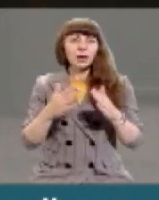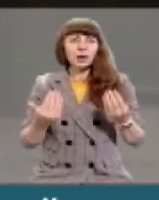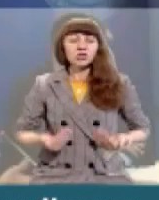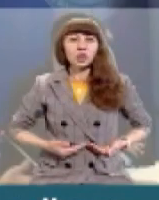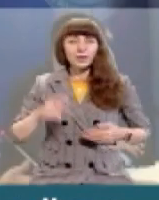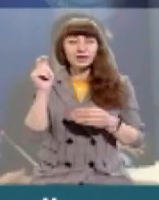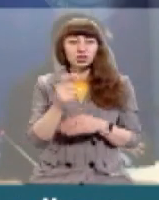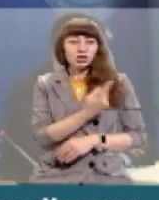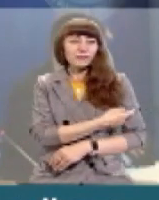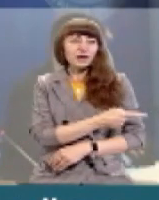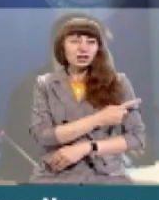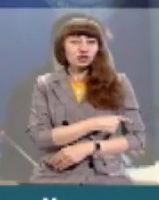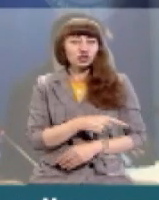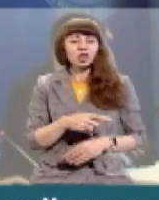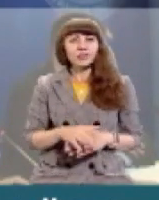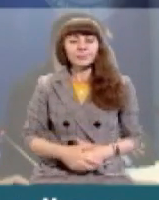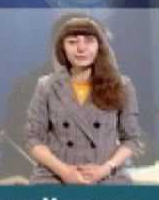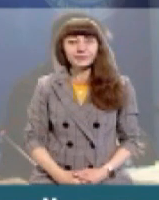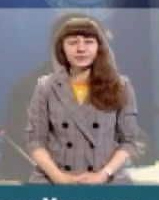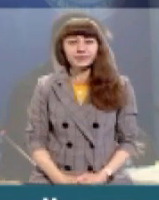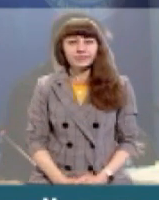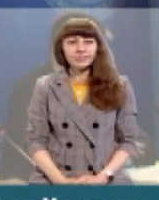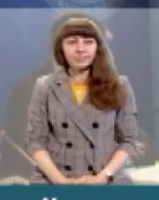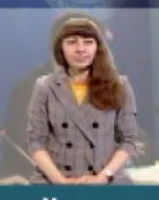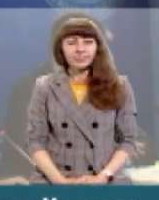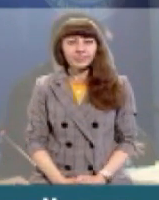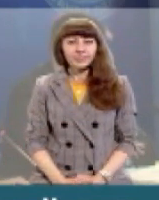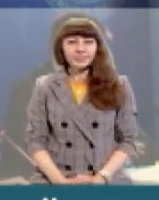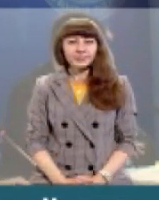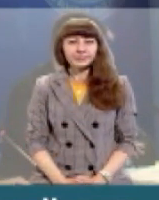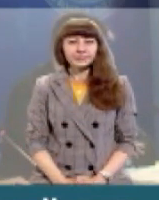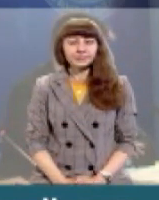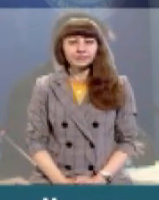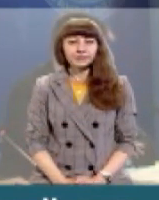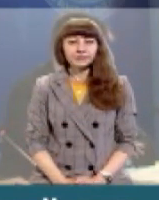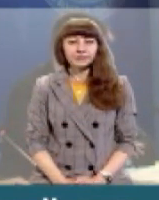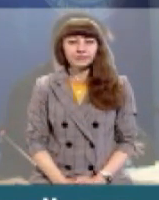там приезжих специалистов, в том числе и медицинских работников. Дмитрий Муштадиас Бесенов, телеканал Костанай.